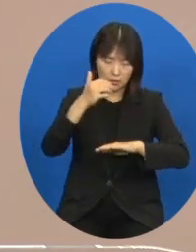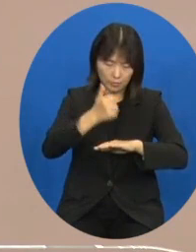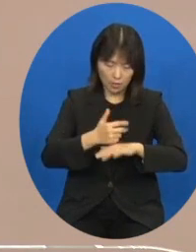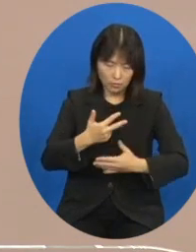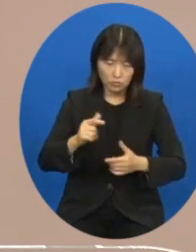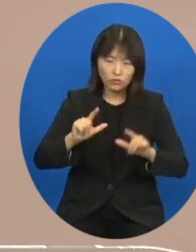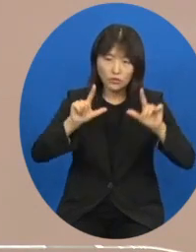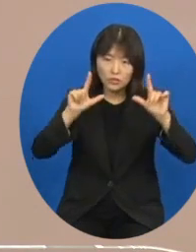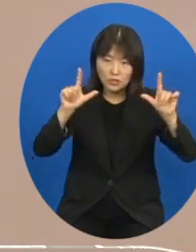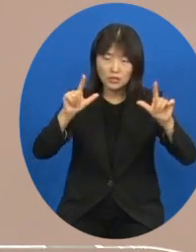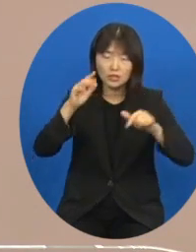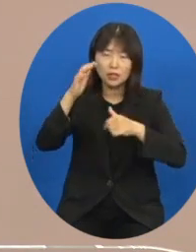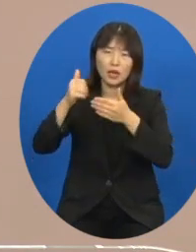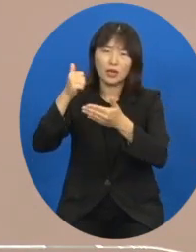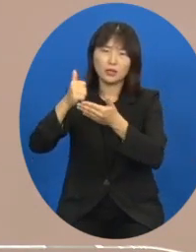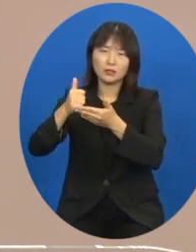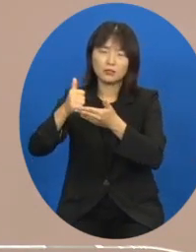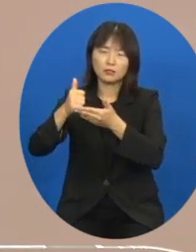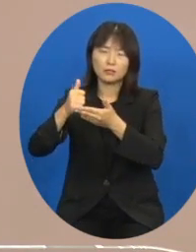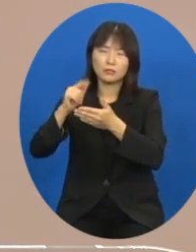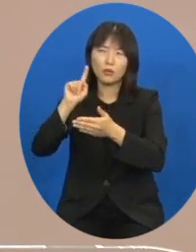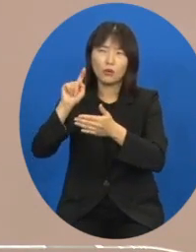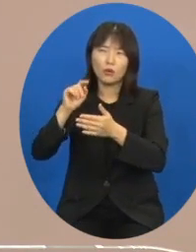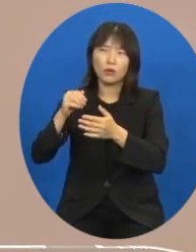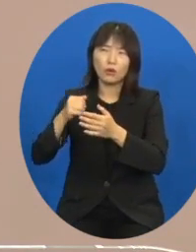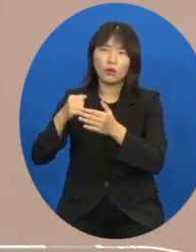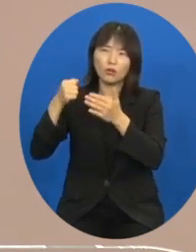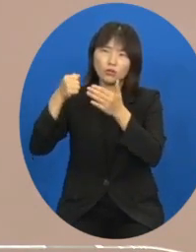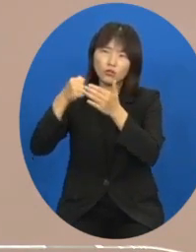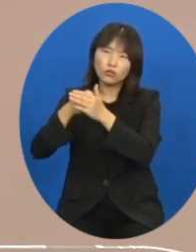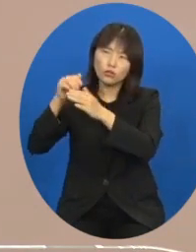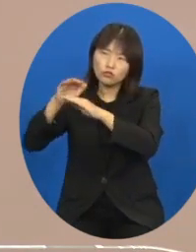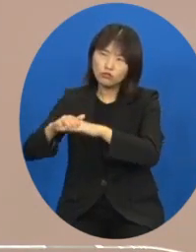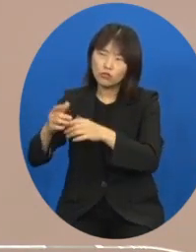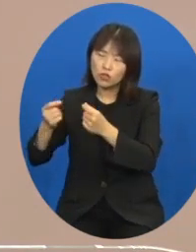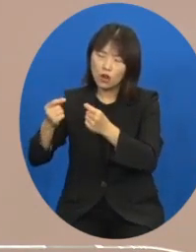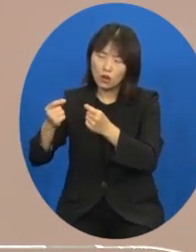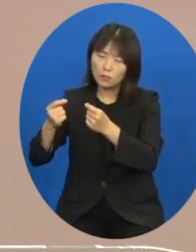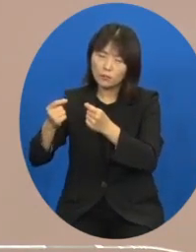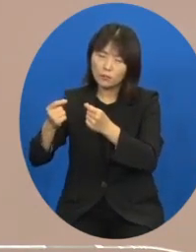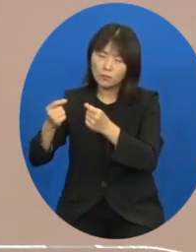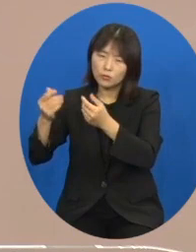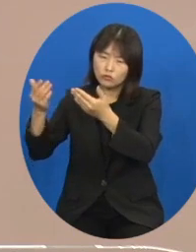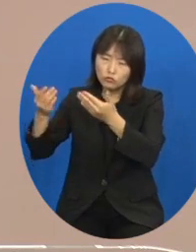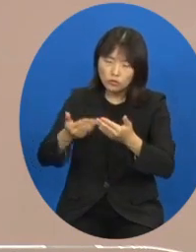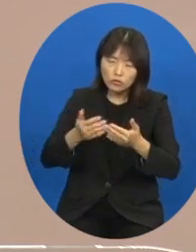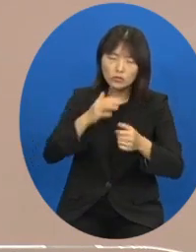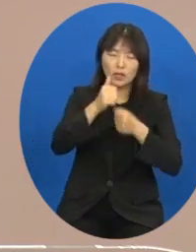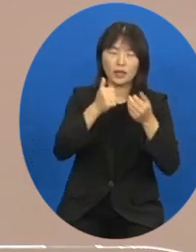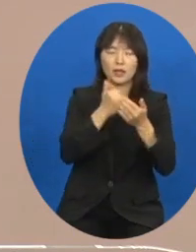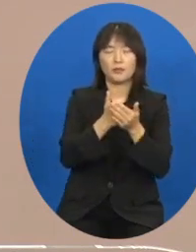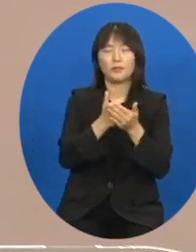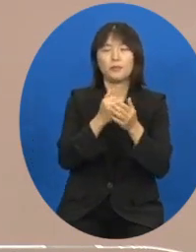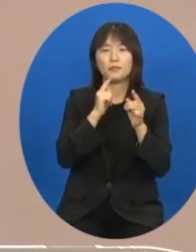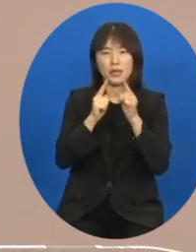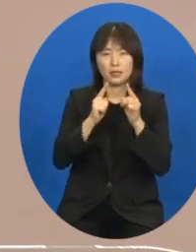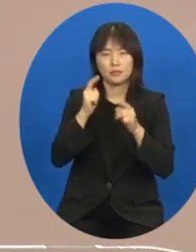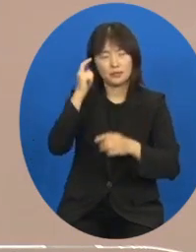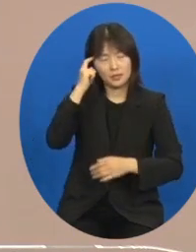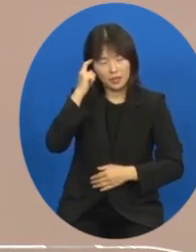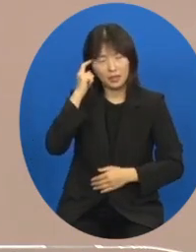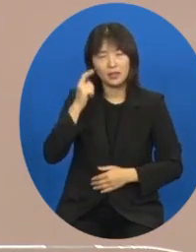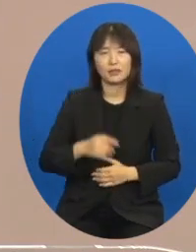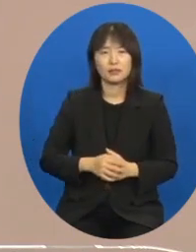주일에 하나님이 마치 정해 놓으신 것처럼 주시는 본문이라는 생각이 듭니다.